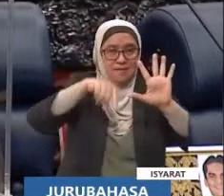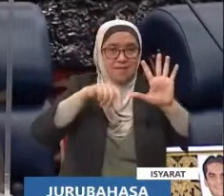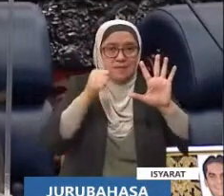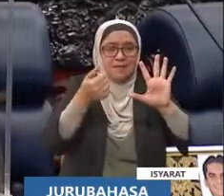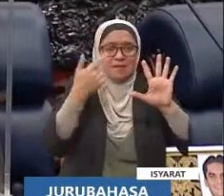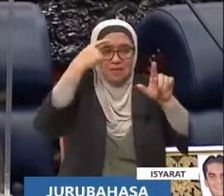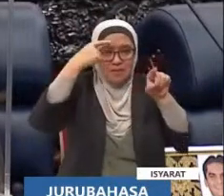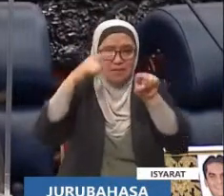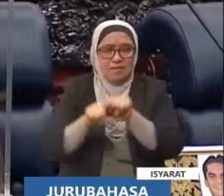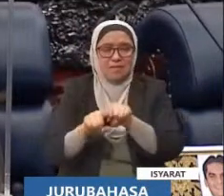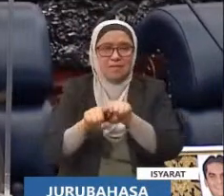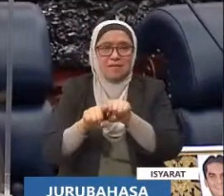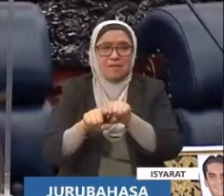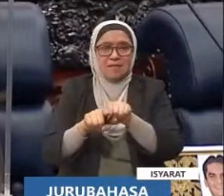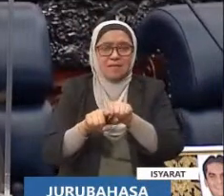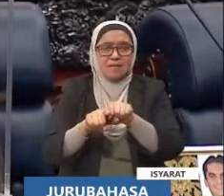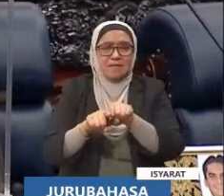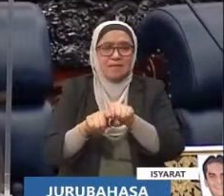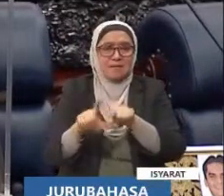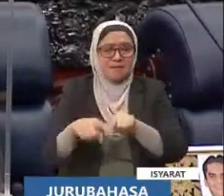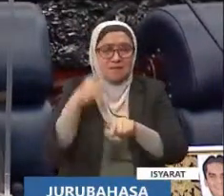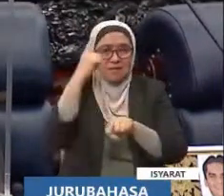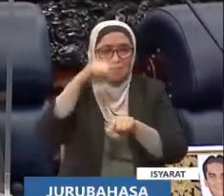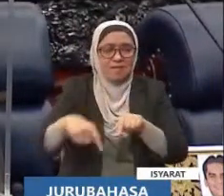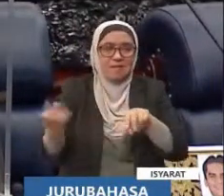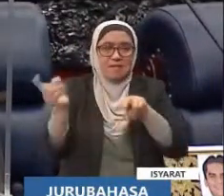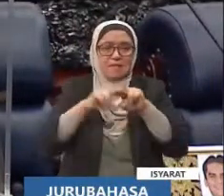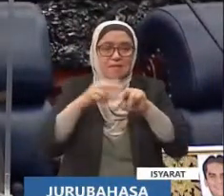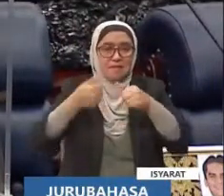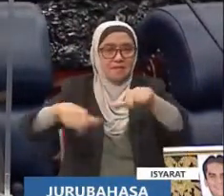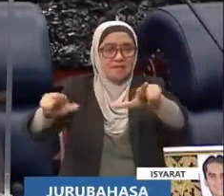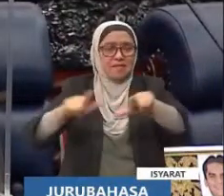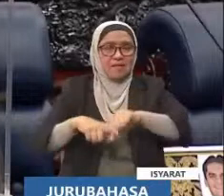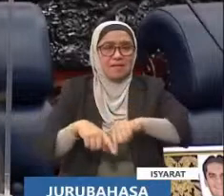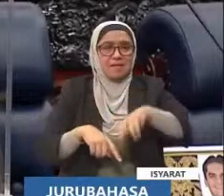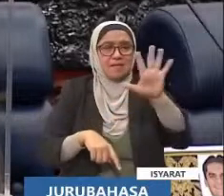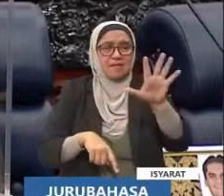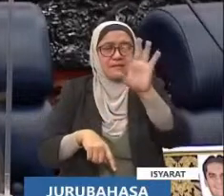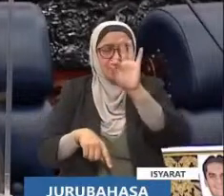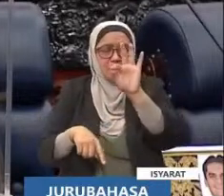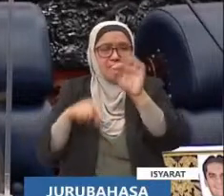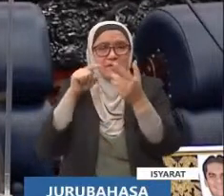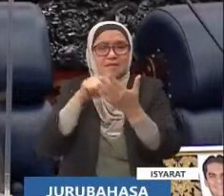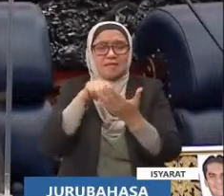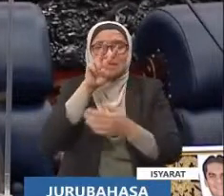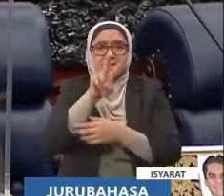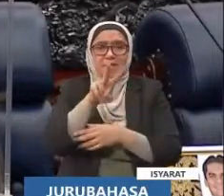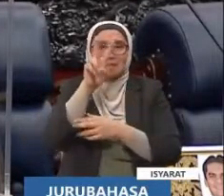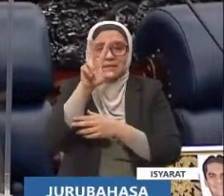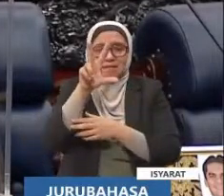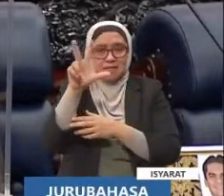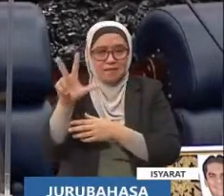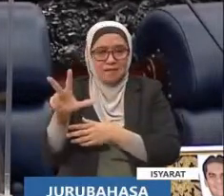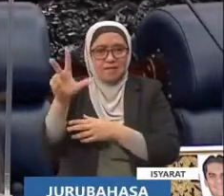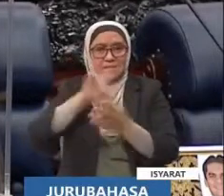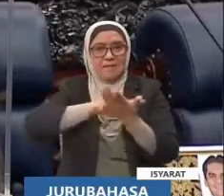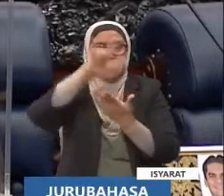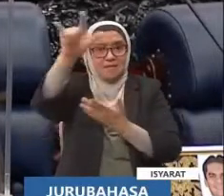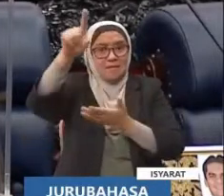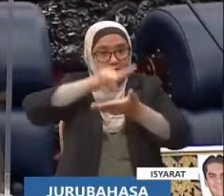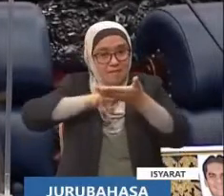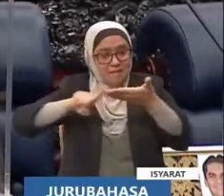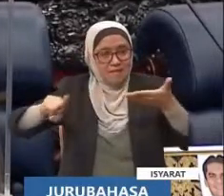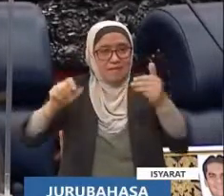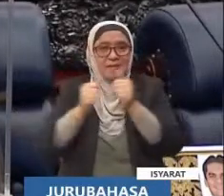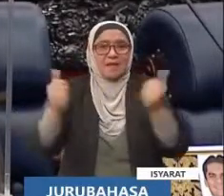kerapan Reva 8989 penerbangan seminggu kepada 223 berbagai seminggu tampil hacker